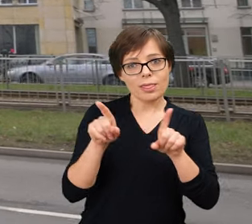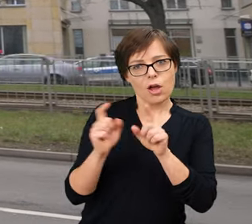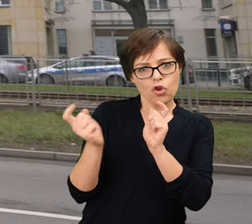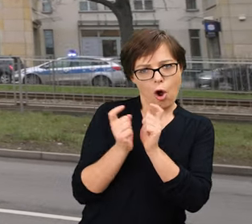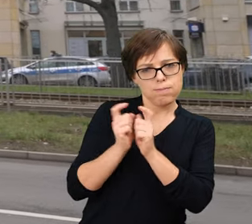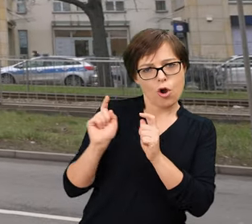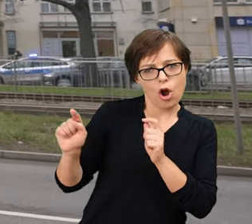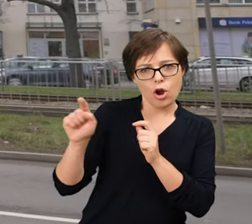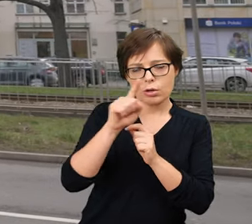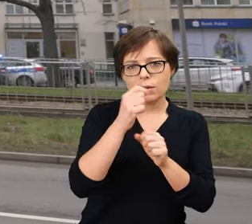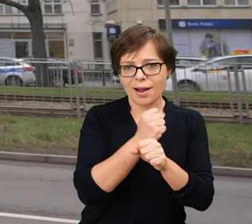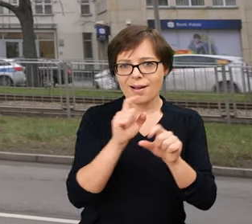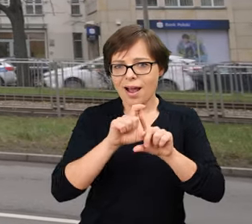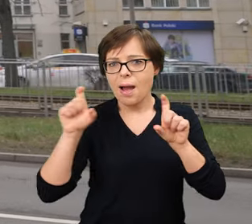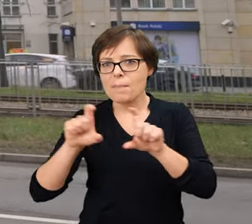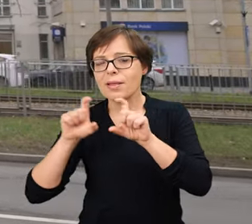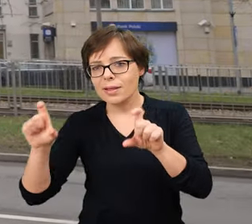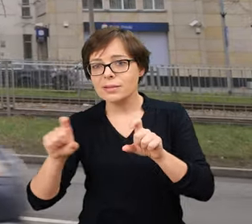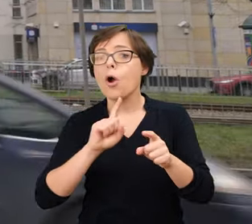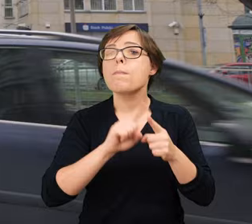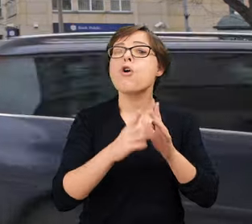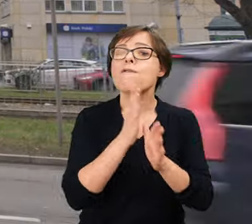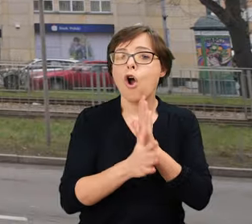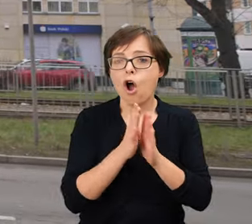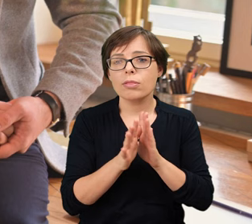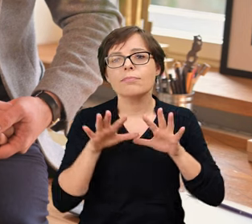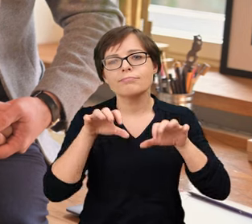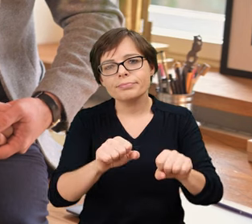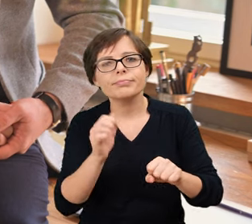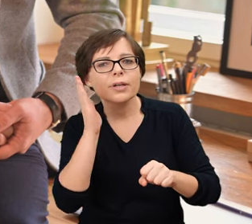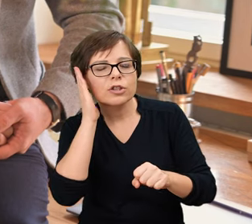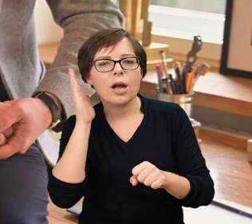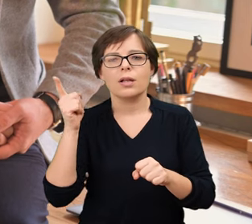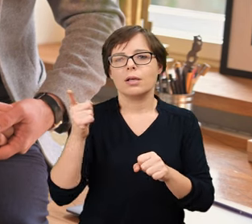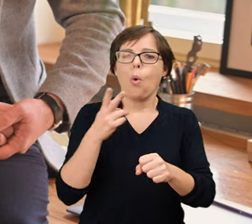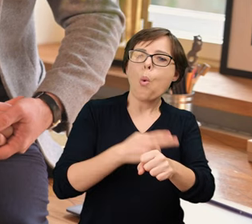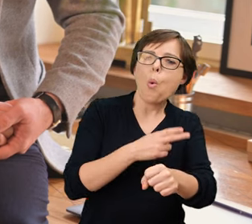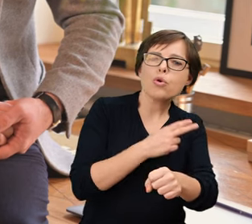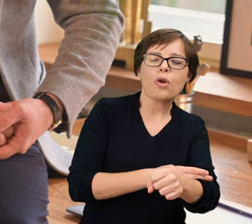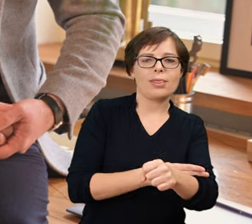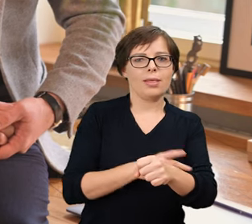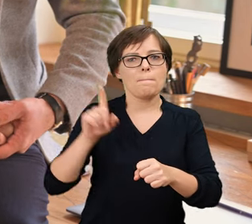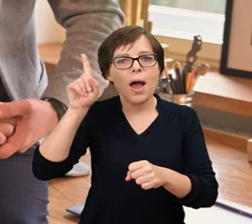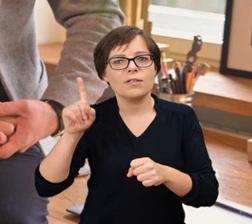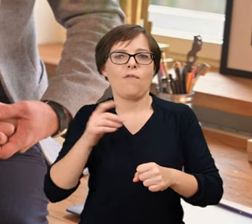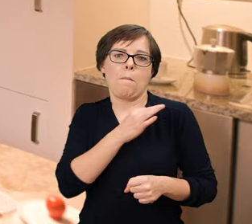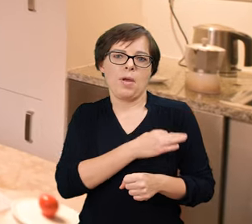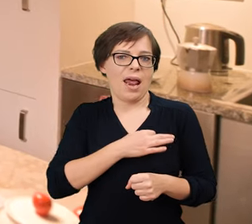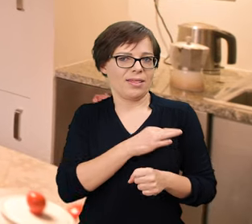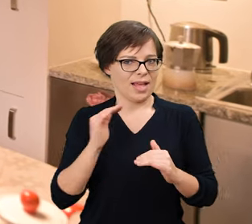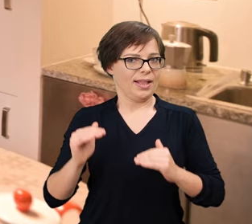są obok, były po wojnie zasiedlone przez wysokich urzędników państwowych i